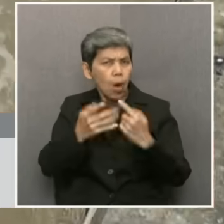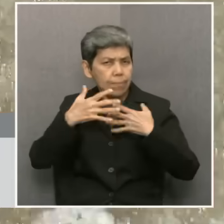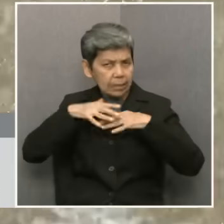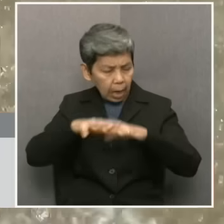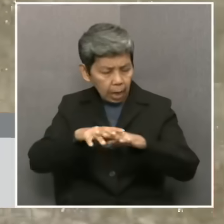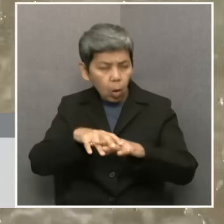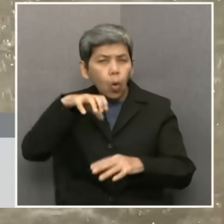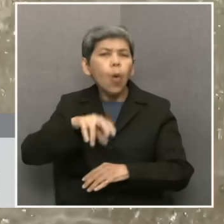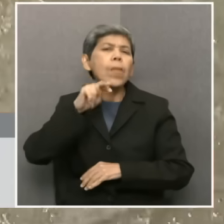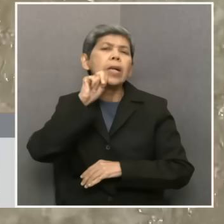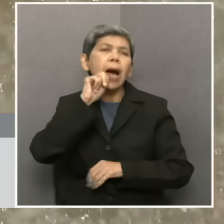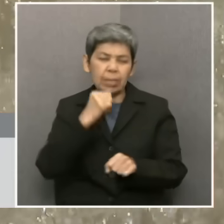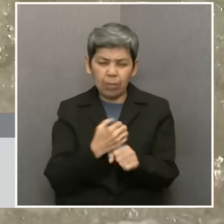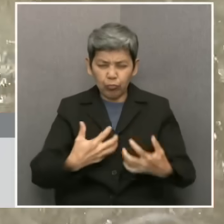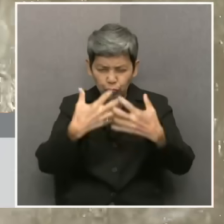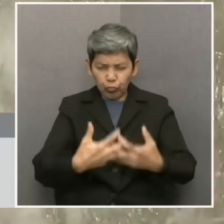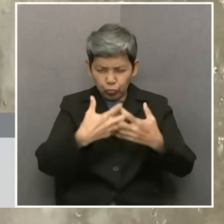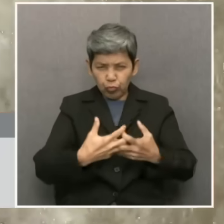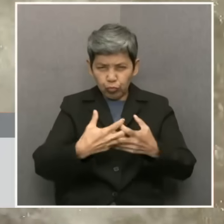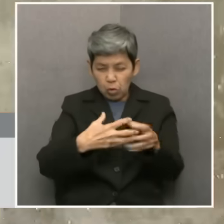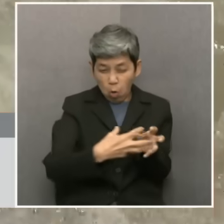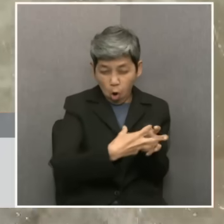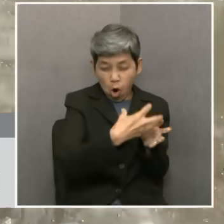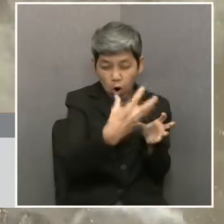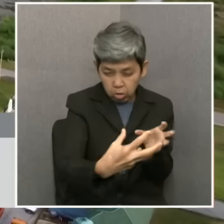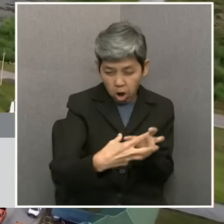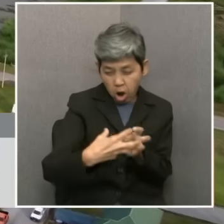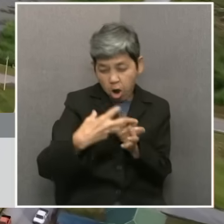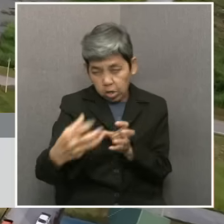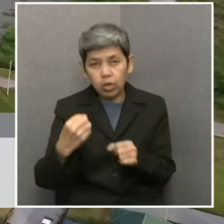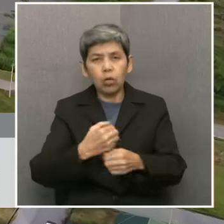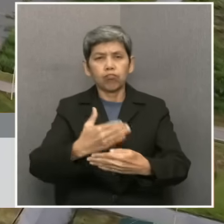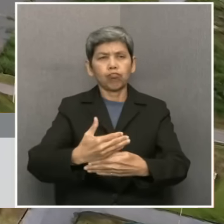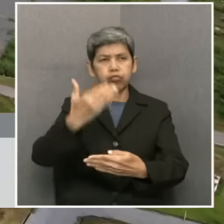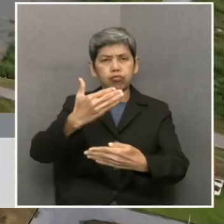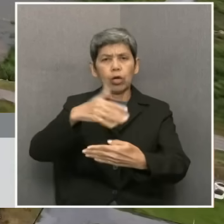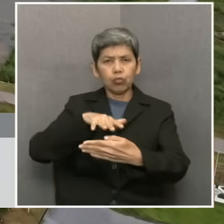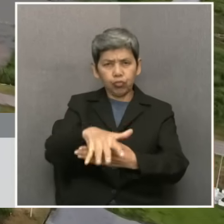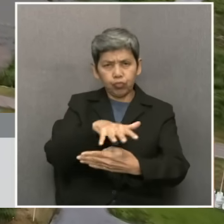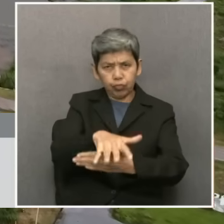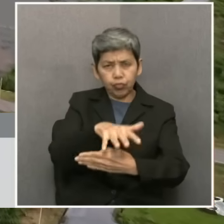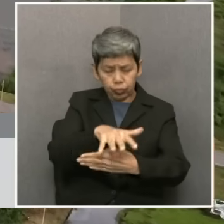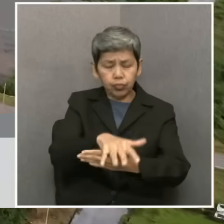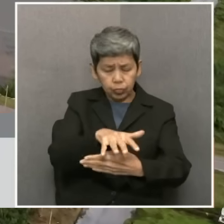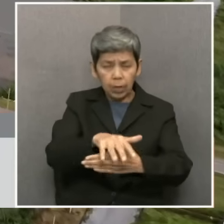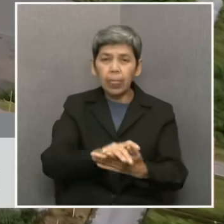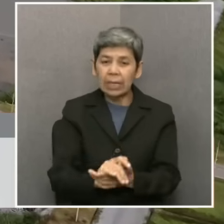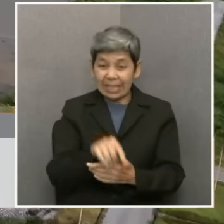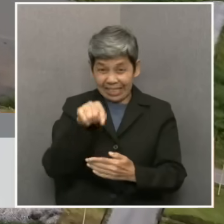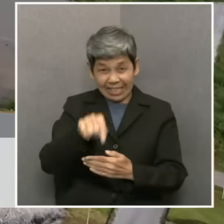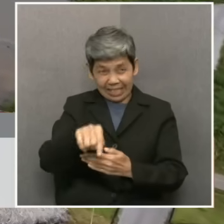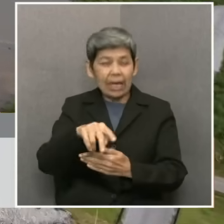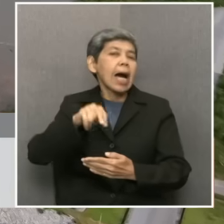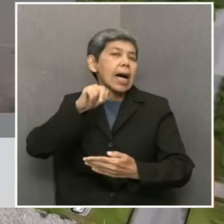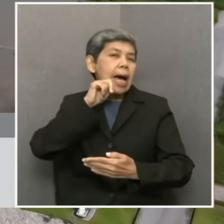ชลประทานติดตั้งเครื่องสูบน้ำขนาดใหญ่เสริมเข้าไปบริเวณประตูระบายน้ำลำห้วยบางกอซึ่งเป็นจุดรับ